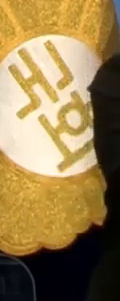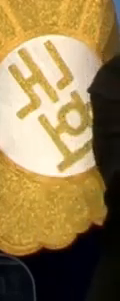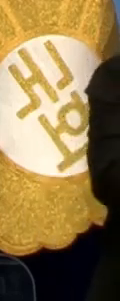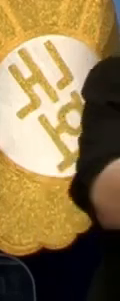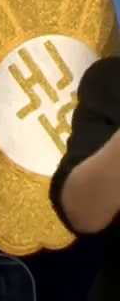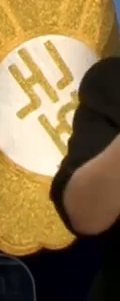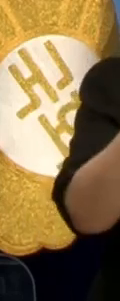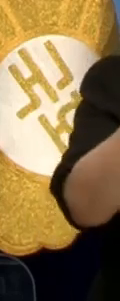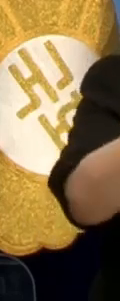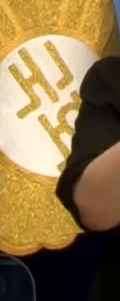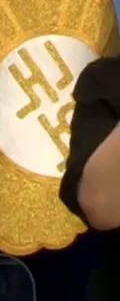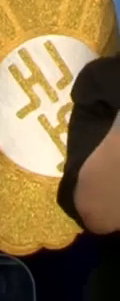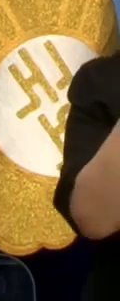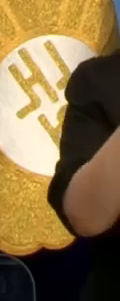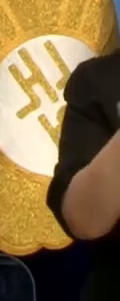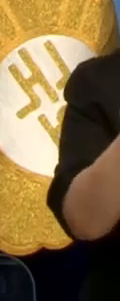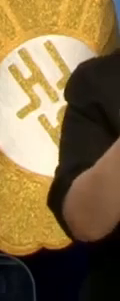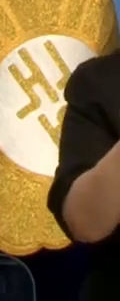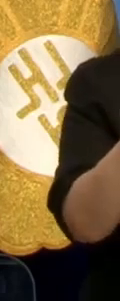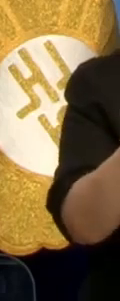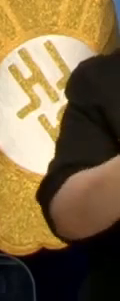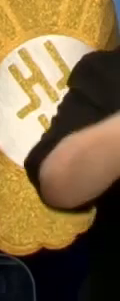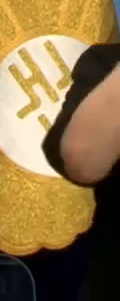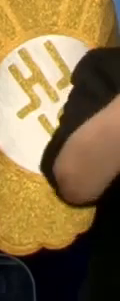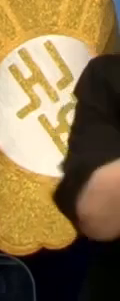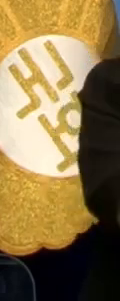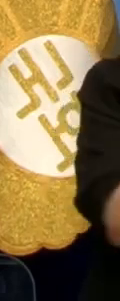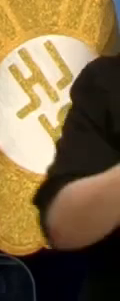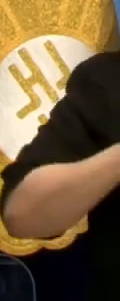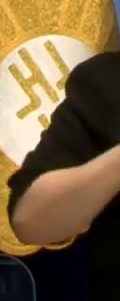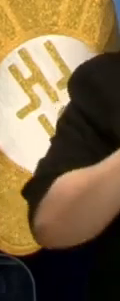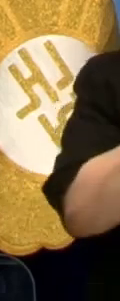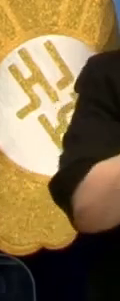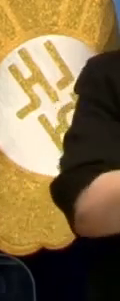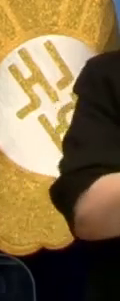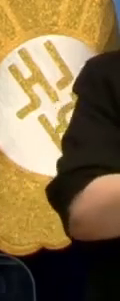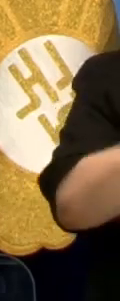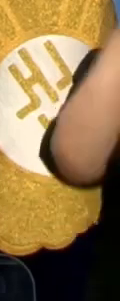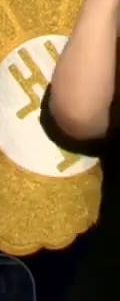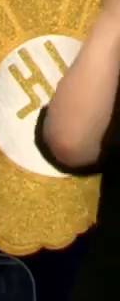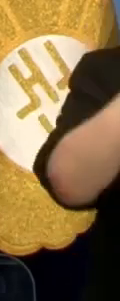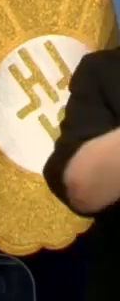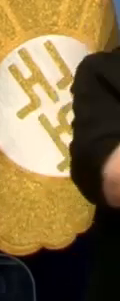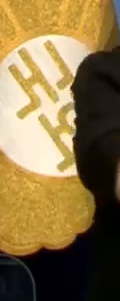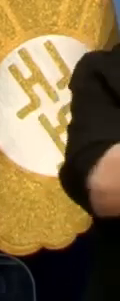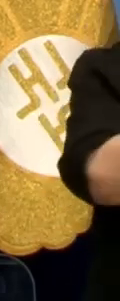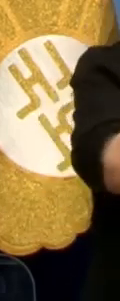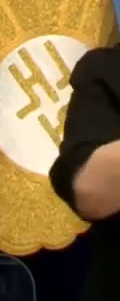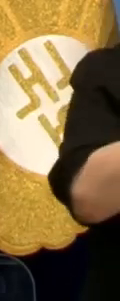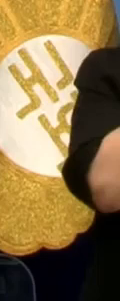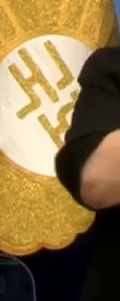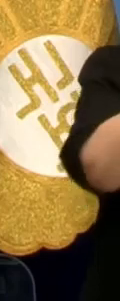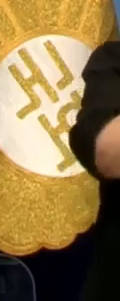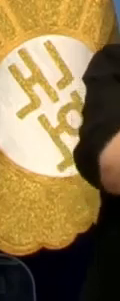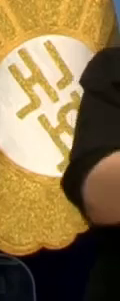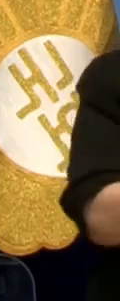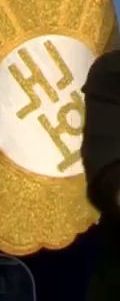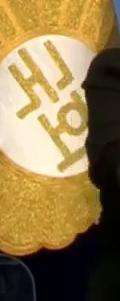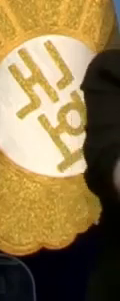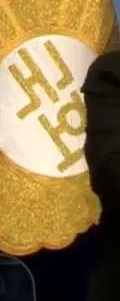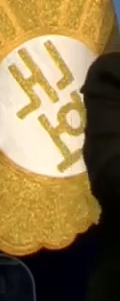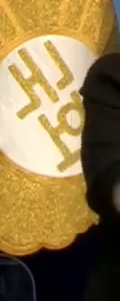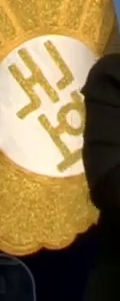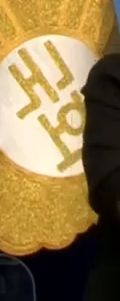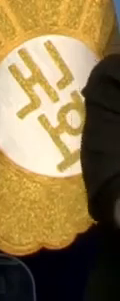만들어서 시작했던 의료보험이 지금은 전 세계에 자랑하는 대한민국 최고의 복지체계로 발전했습니다.